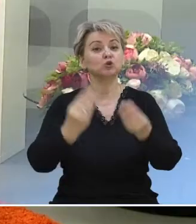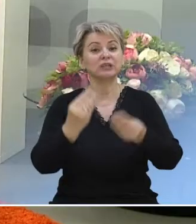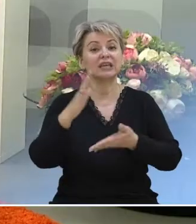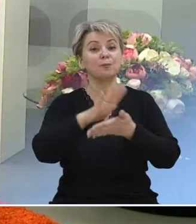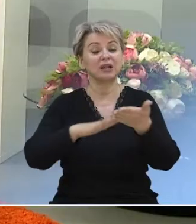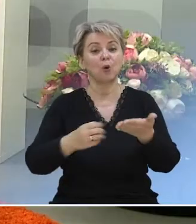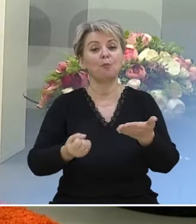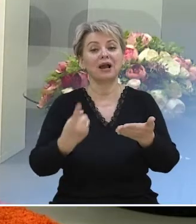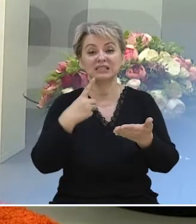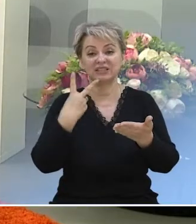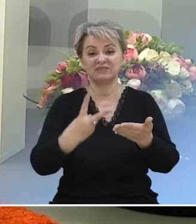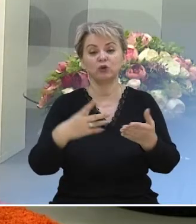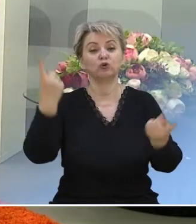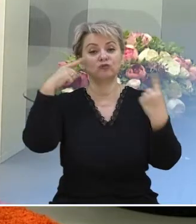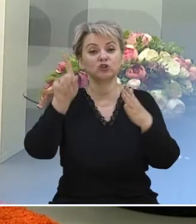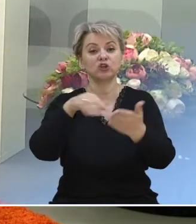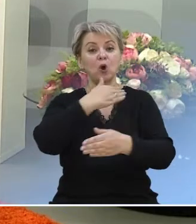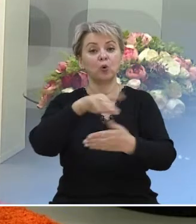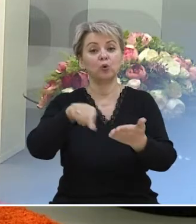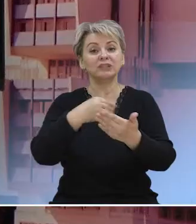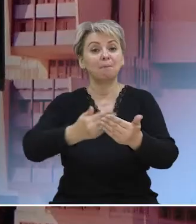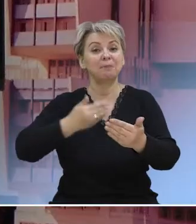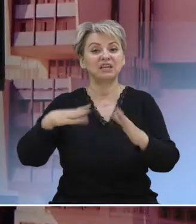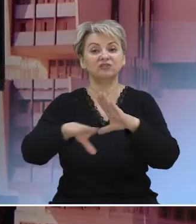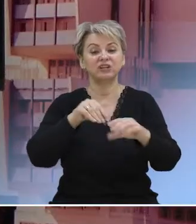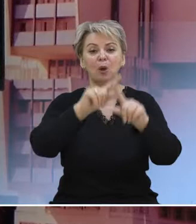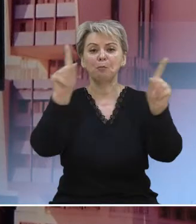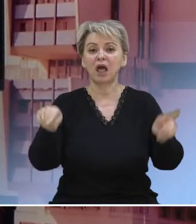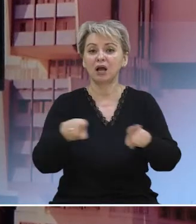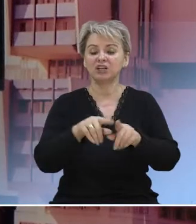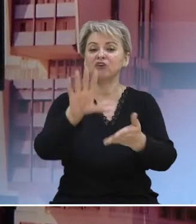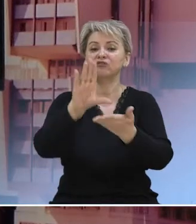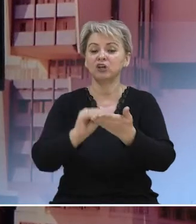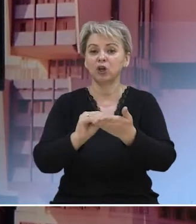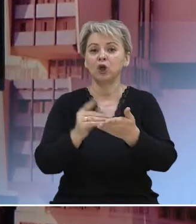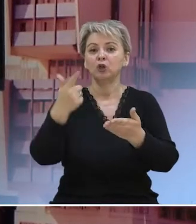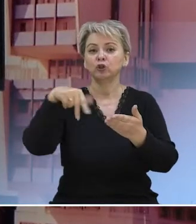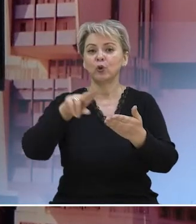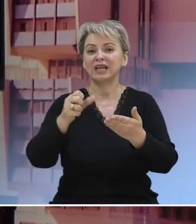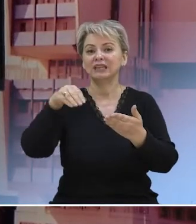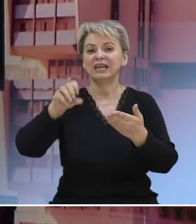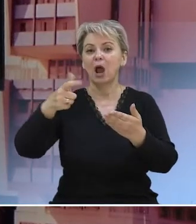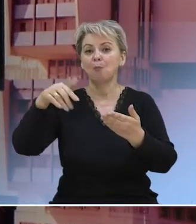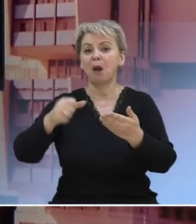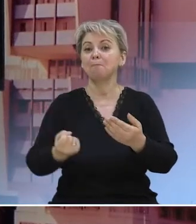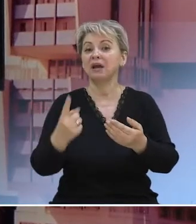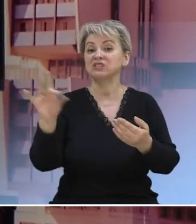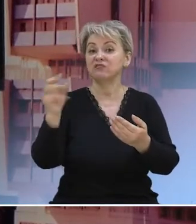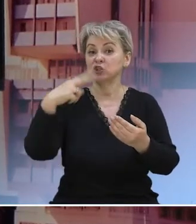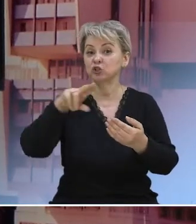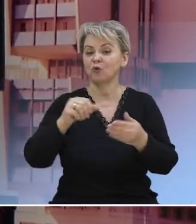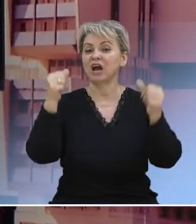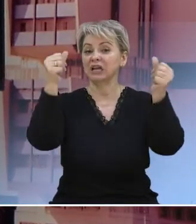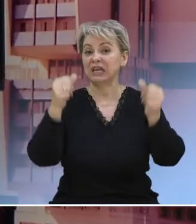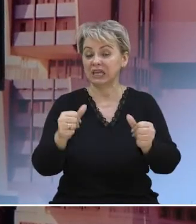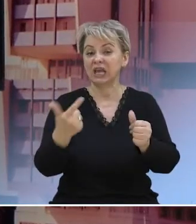осторожно. Шутники продолжают проявлять свое творчество на улицах города. Предвыборные плакаты с фотографией Дональда Трампа появились в Ростове-на-Дону.